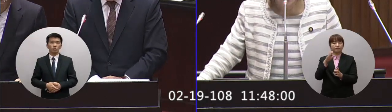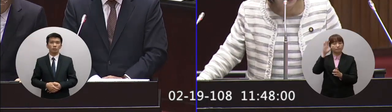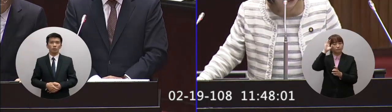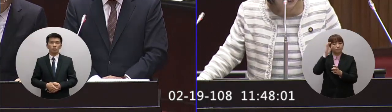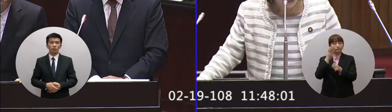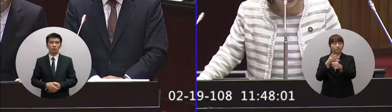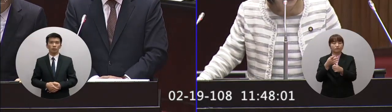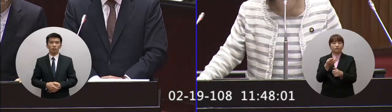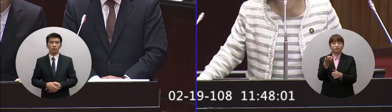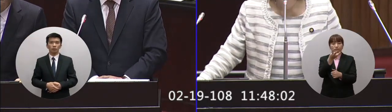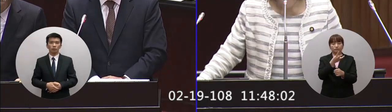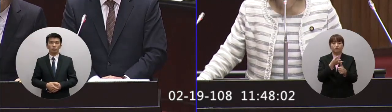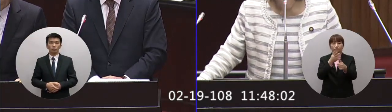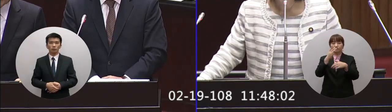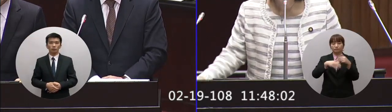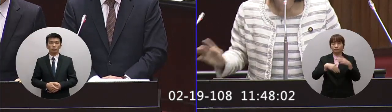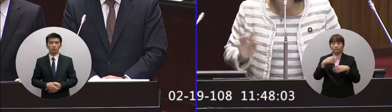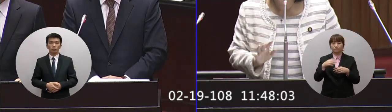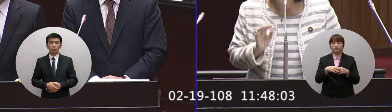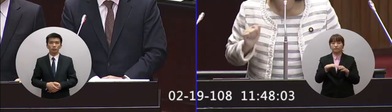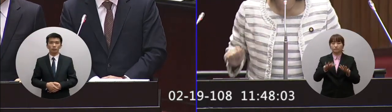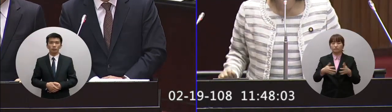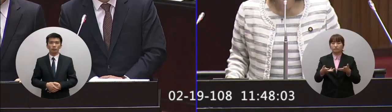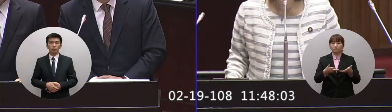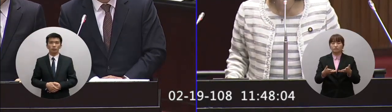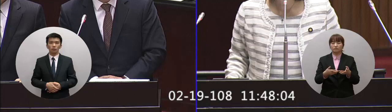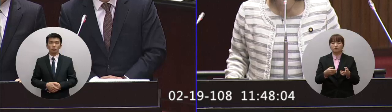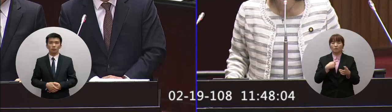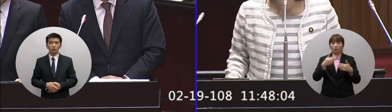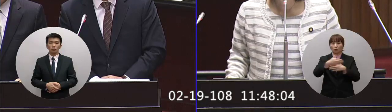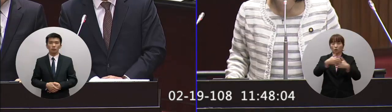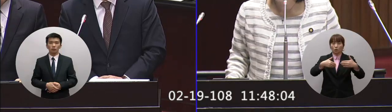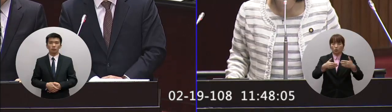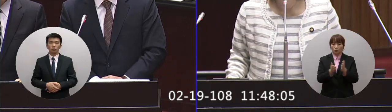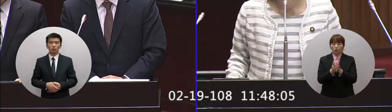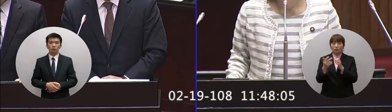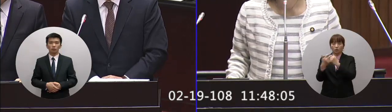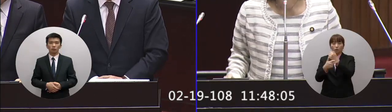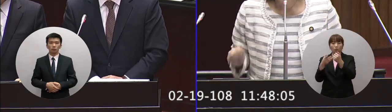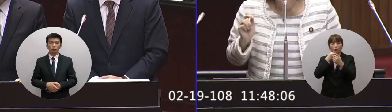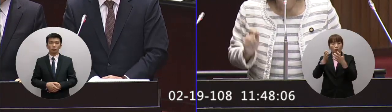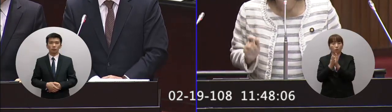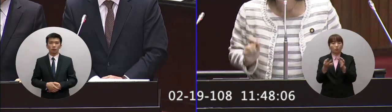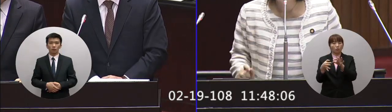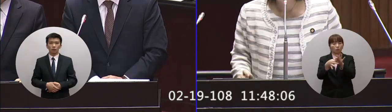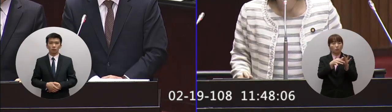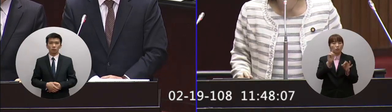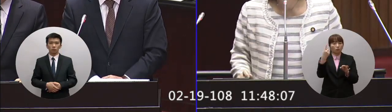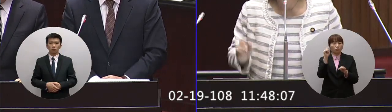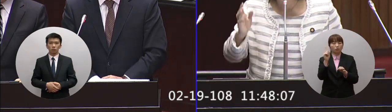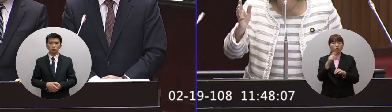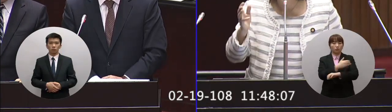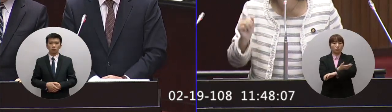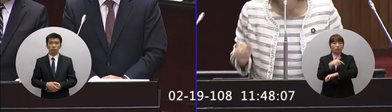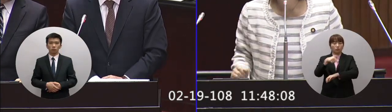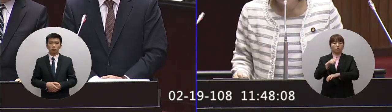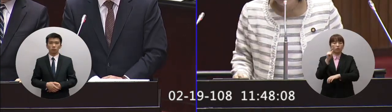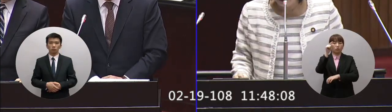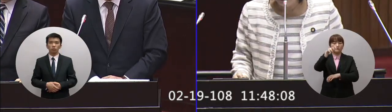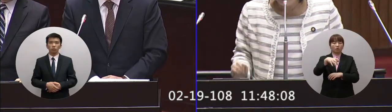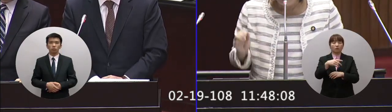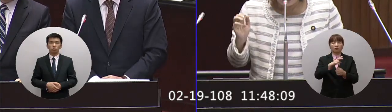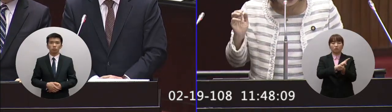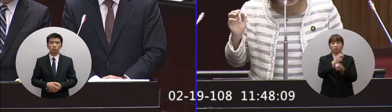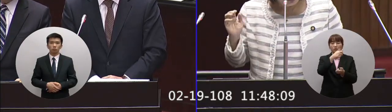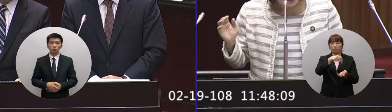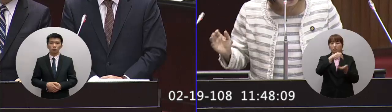请院长一起来协助。就是为什么这件事我要把交通部跟卫福部连在一起？偏乡地区，刚刚林部长提